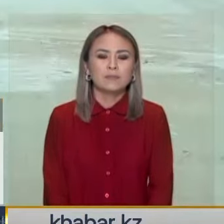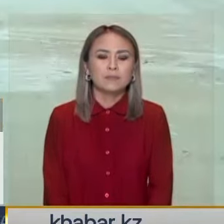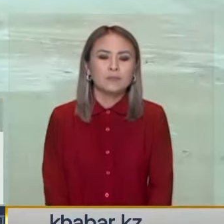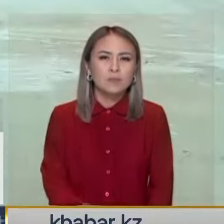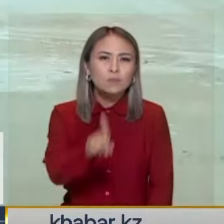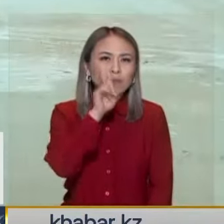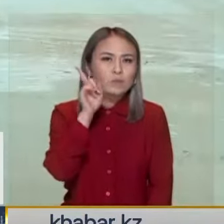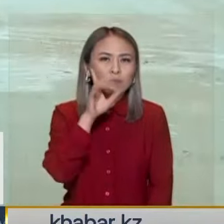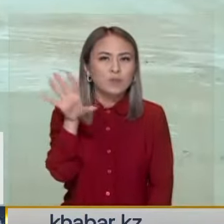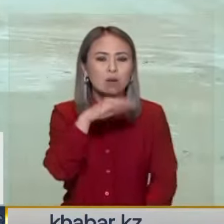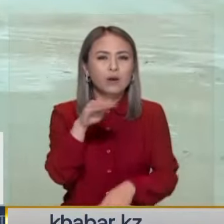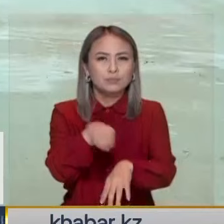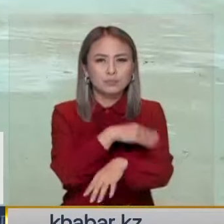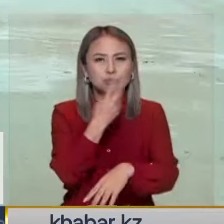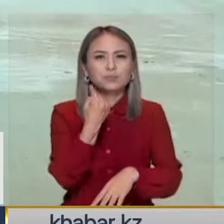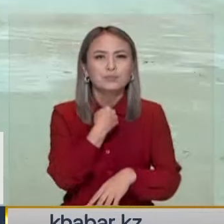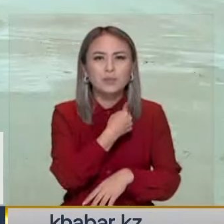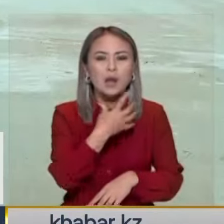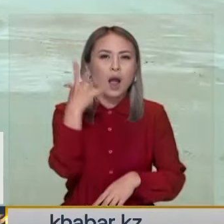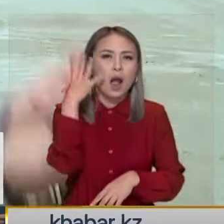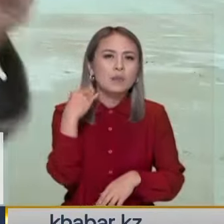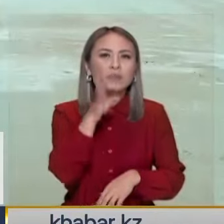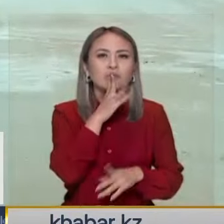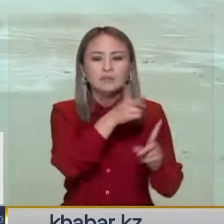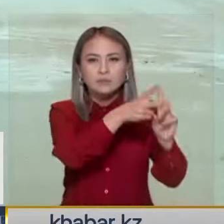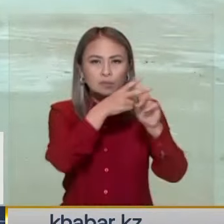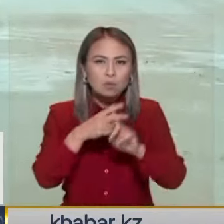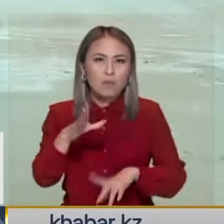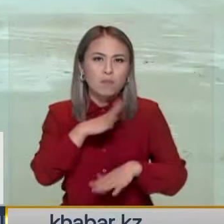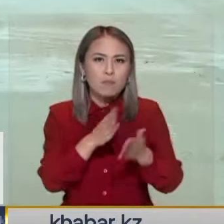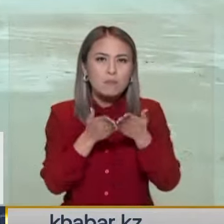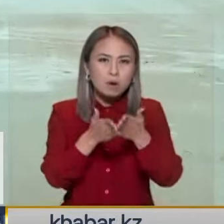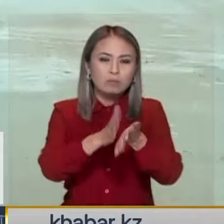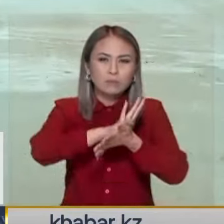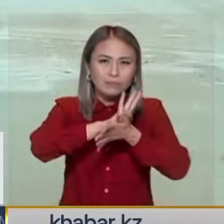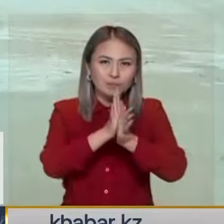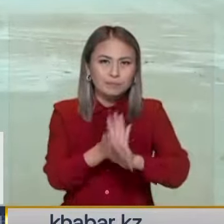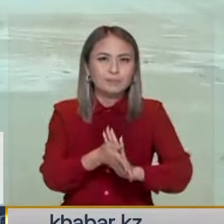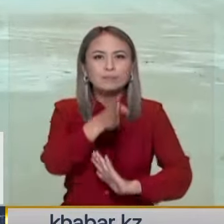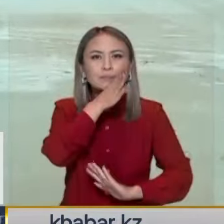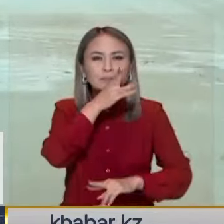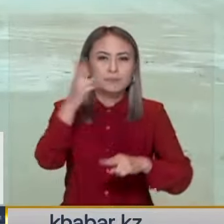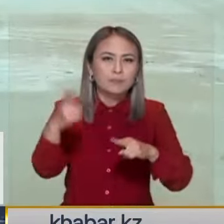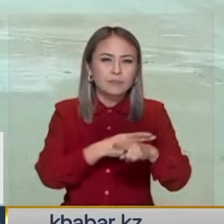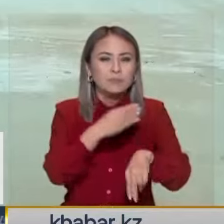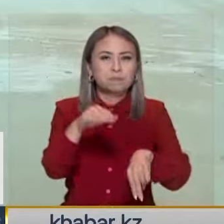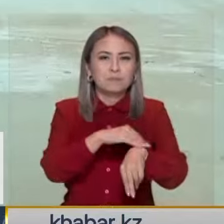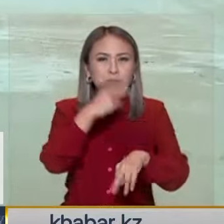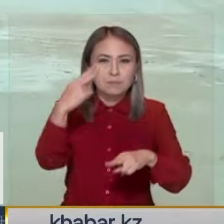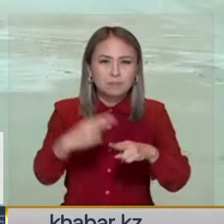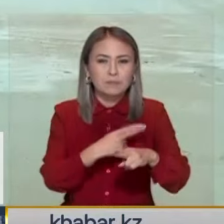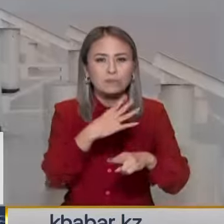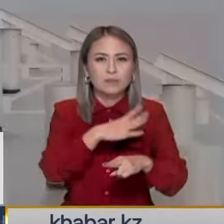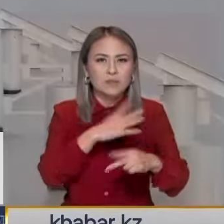Жастарымыз үйленіп Талдықорғаннан Алматыдан қыз алып мәшімен әкелісқан кезде паромға сыймай қап, қызсыз, күйеусіз